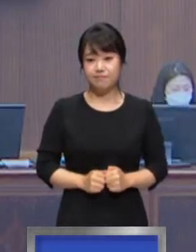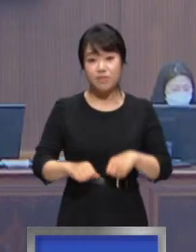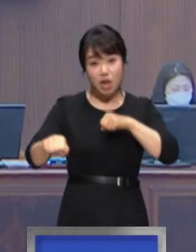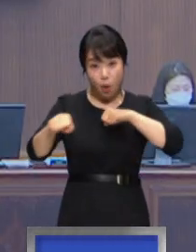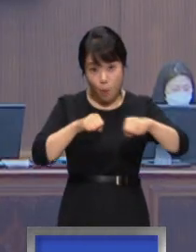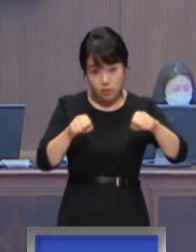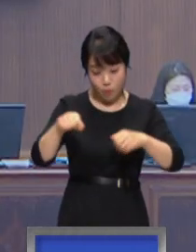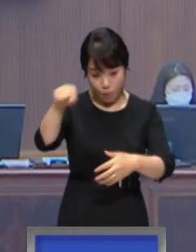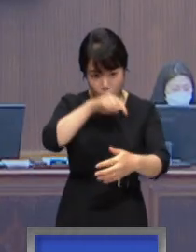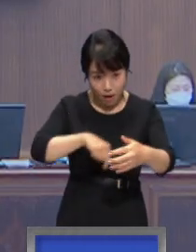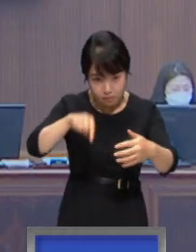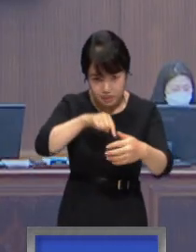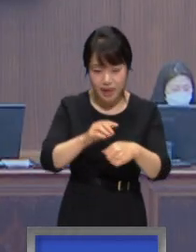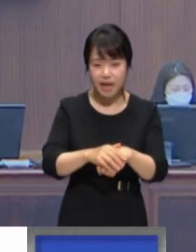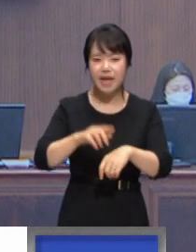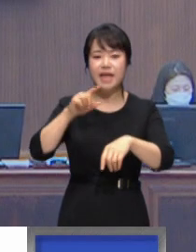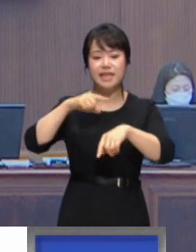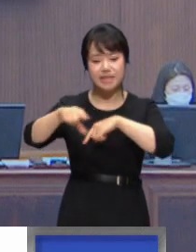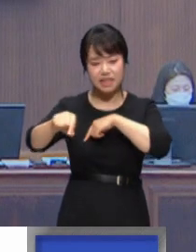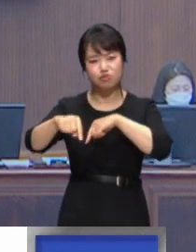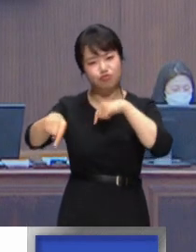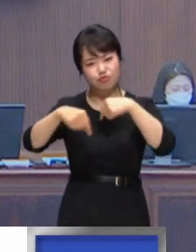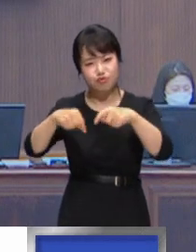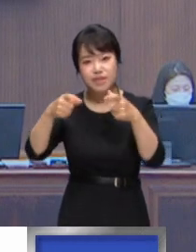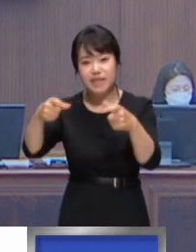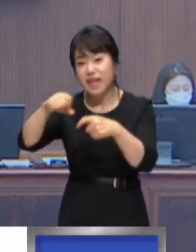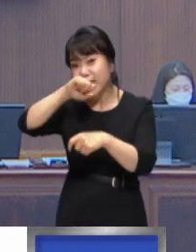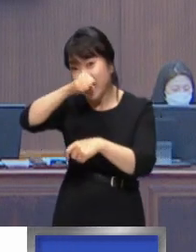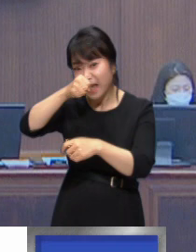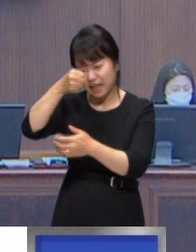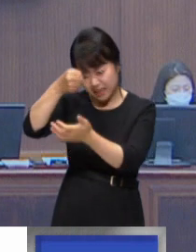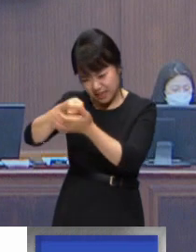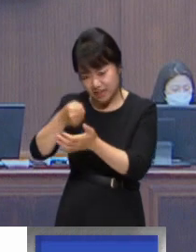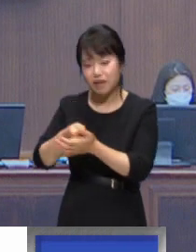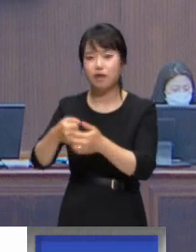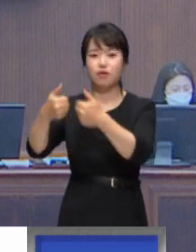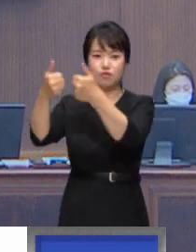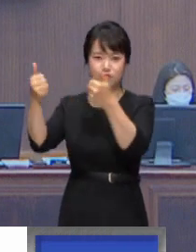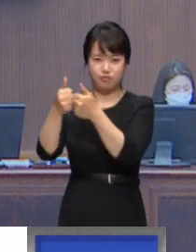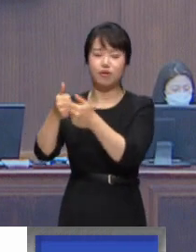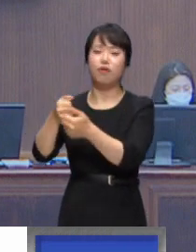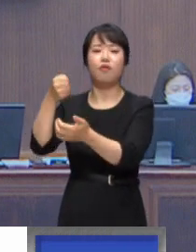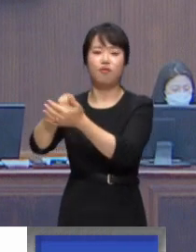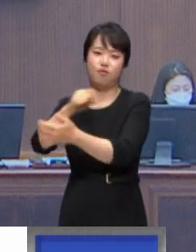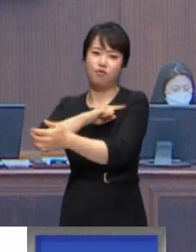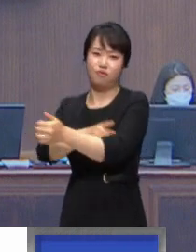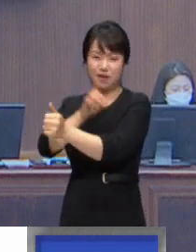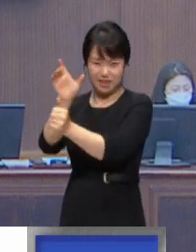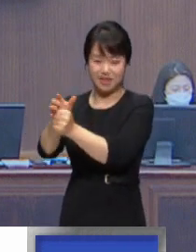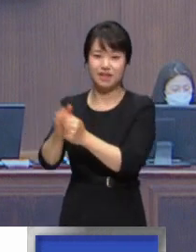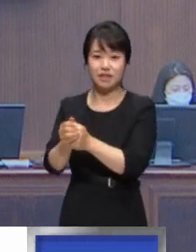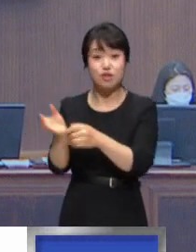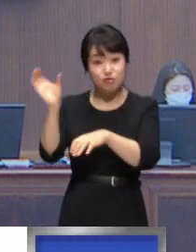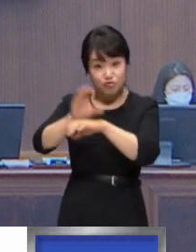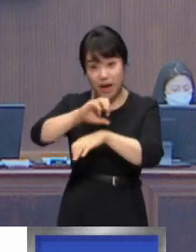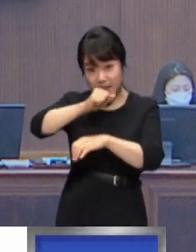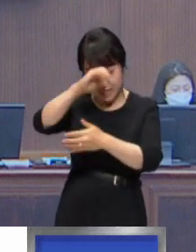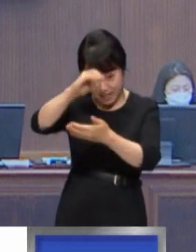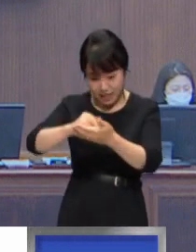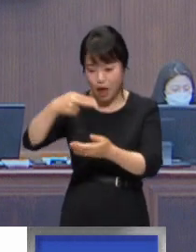의정활동 가운데 자치구 예산을 심의하는 것도 구의회의 역할입니다. 도봉구의회는 올해 첫 추경예산 심사에